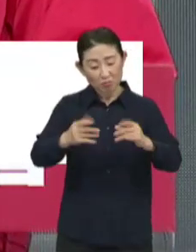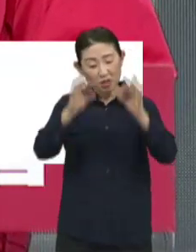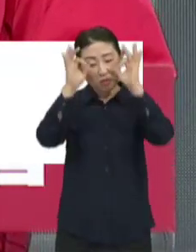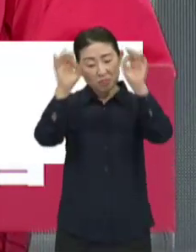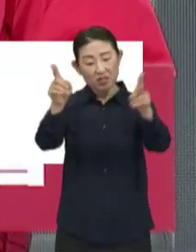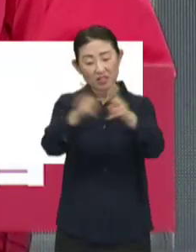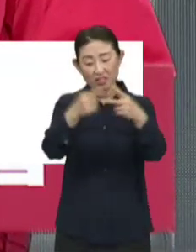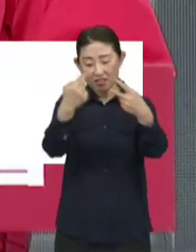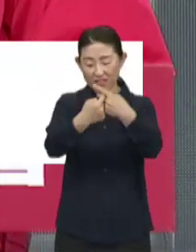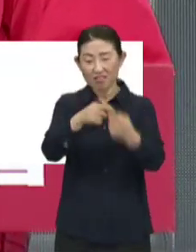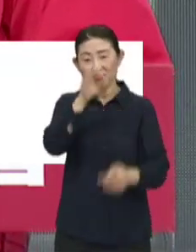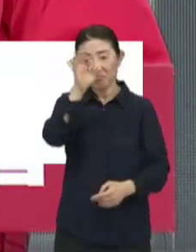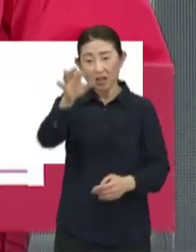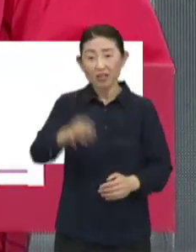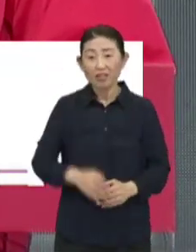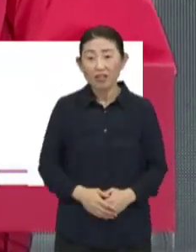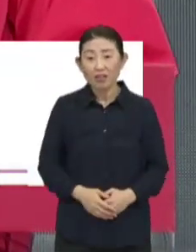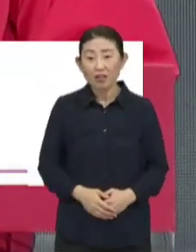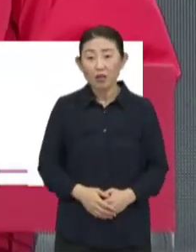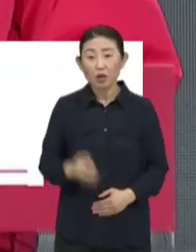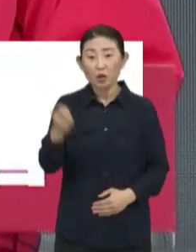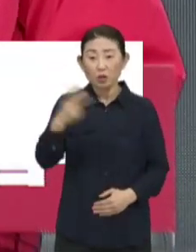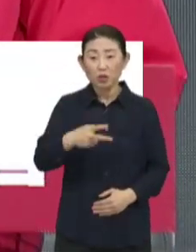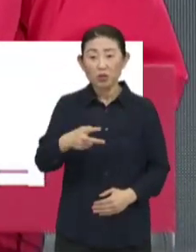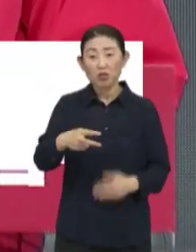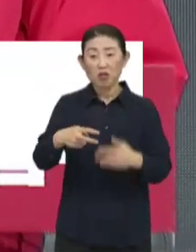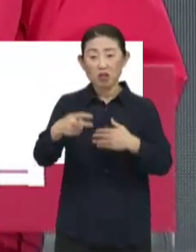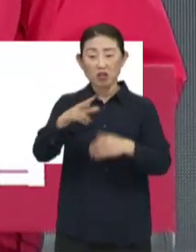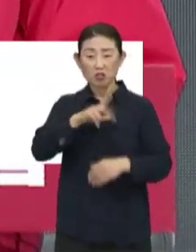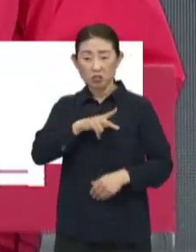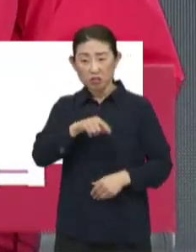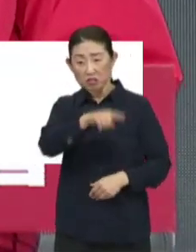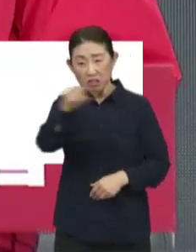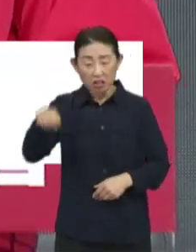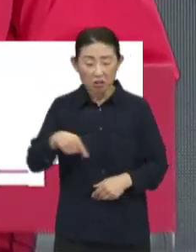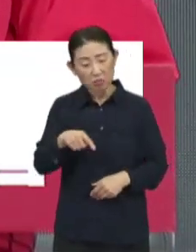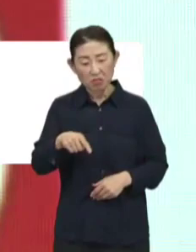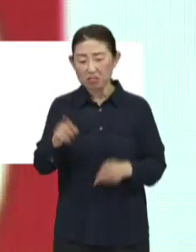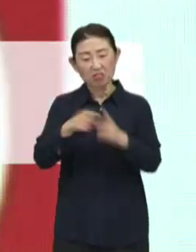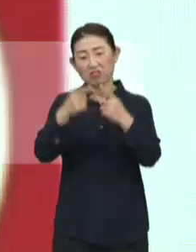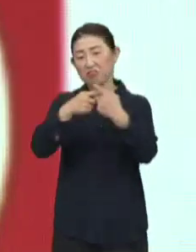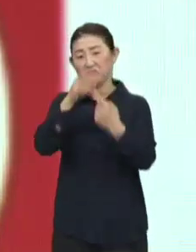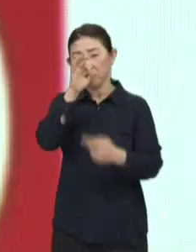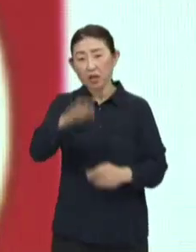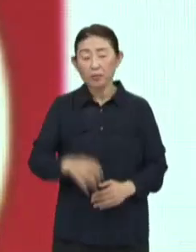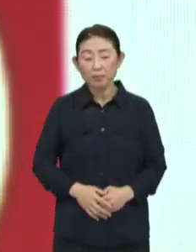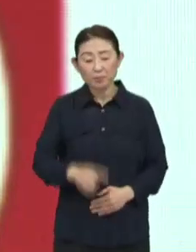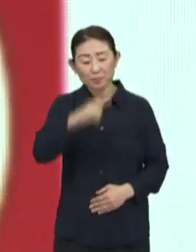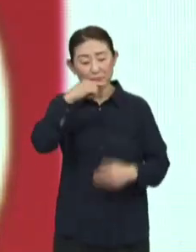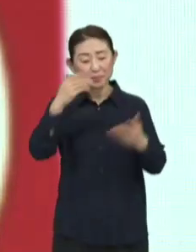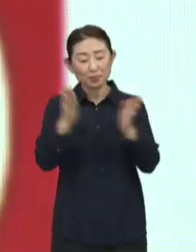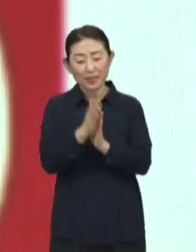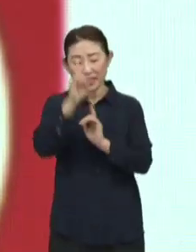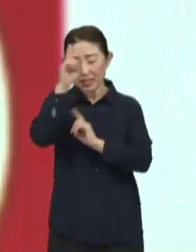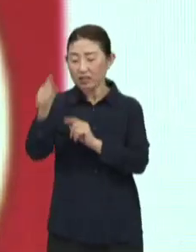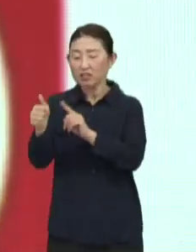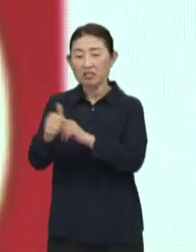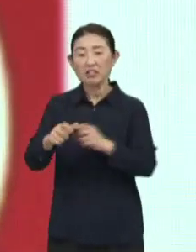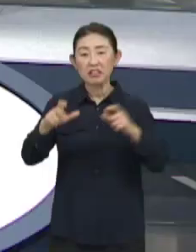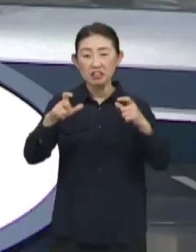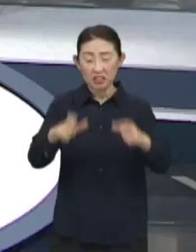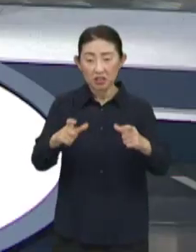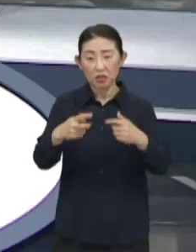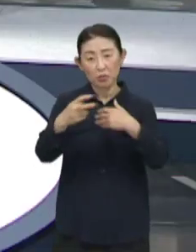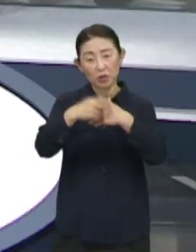납득하지 못하는 것이고 그 당사자인 의료인들조차도 수용할 수 없는 것입니다. 국민의힘 이정만 후보는 지역